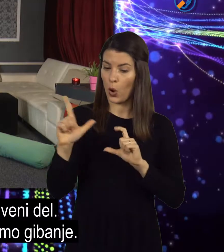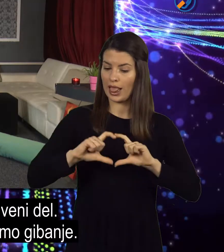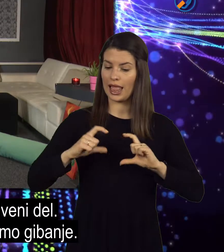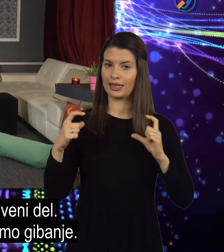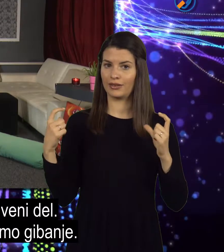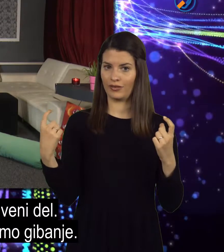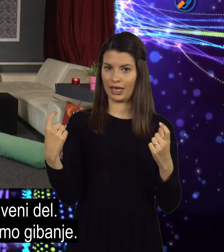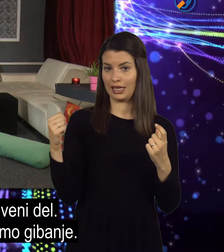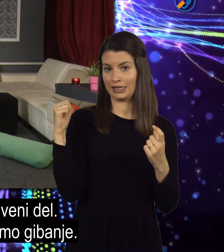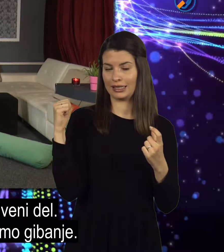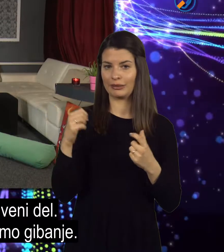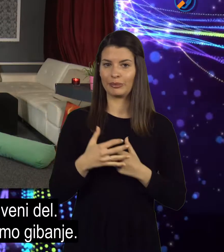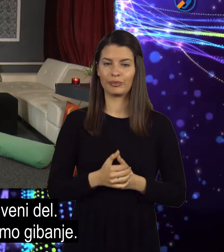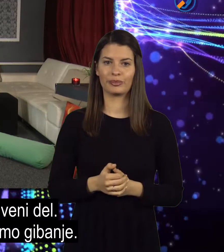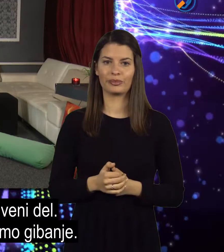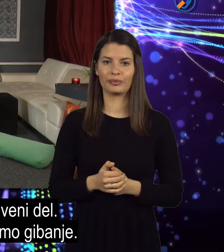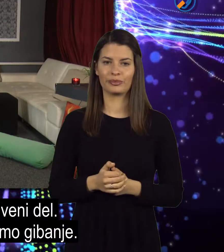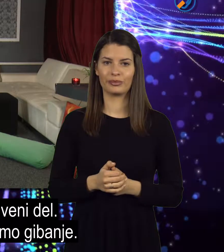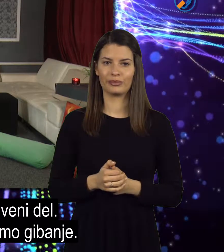Sproščamo ledveni del.